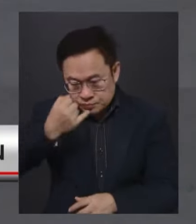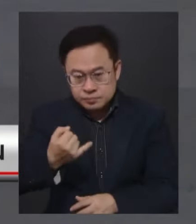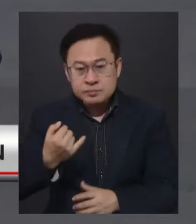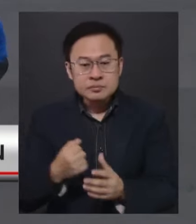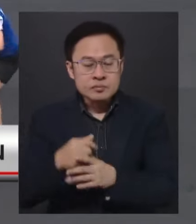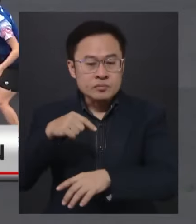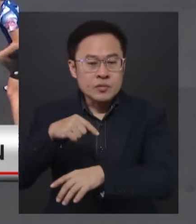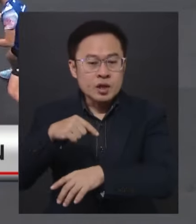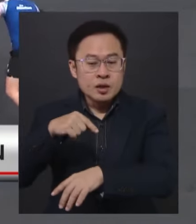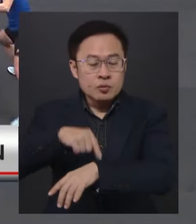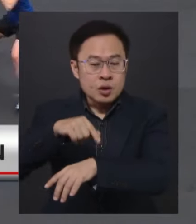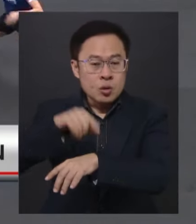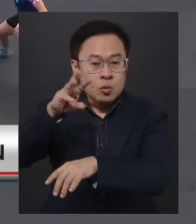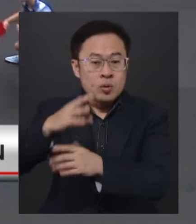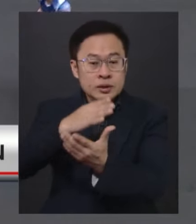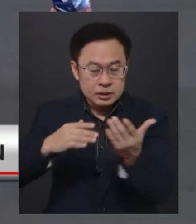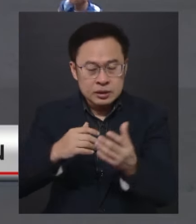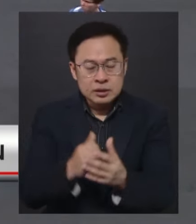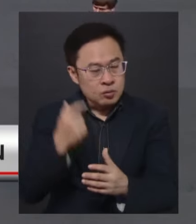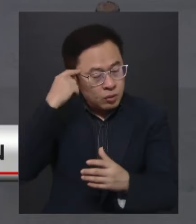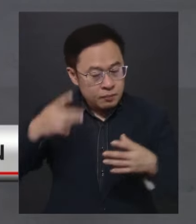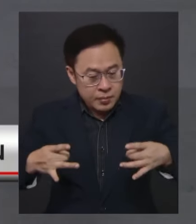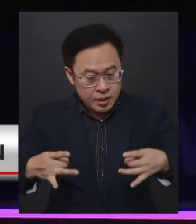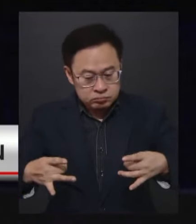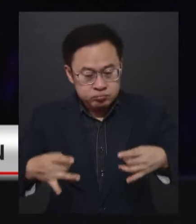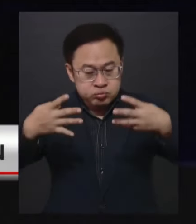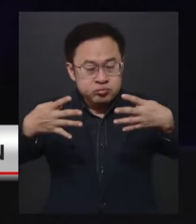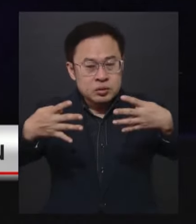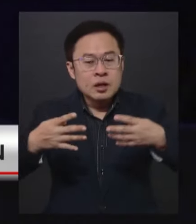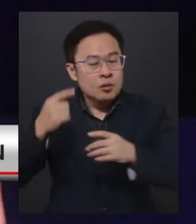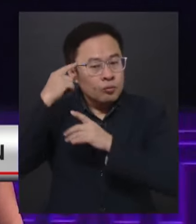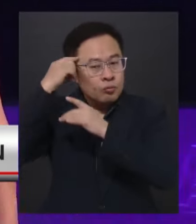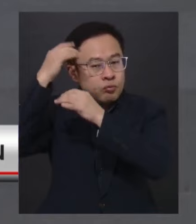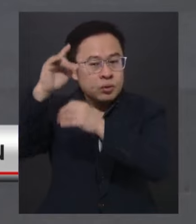เชียร์อรวพนังของเรากันให้ผ่านเข้าสู่รอบต่อไปให้ได้